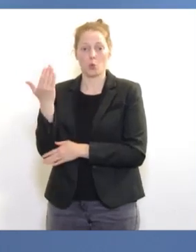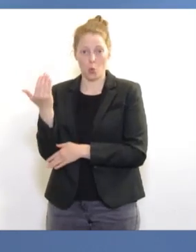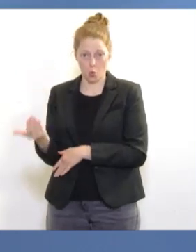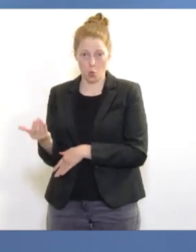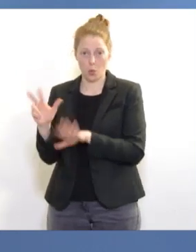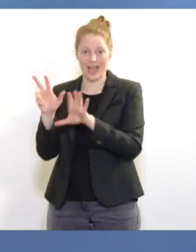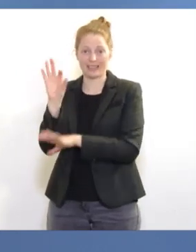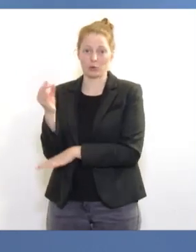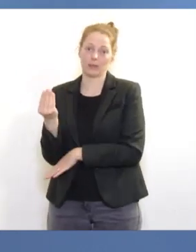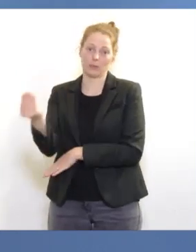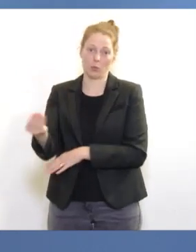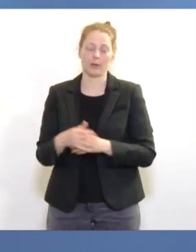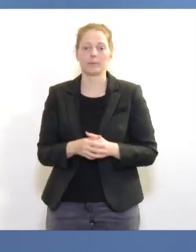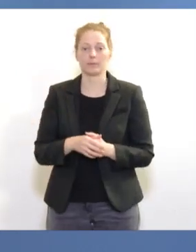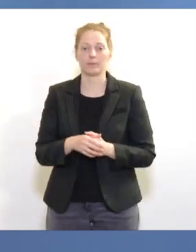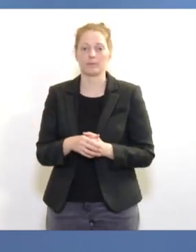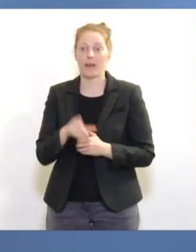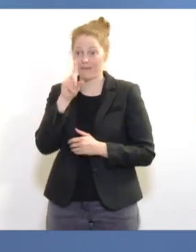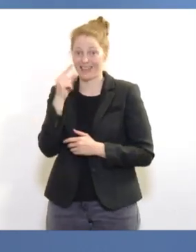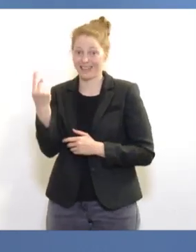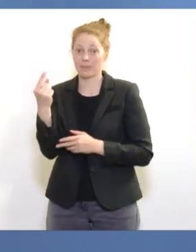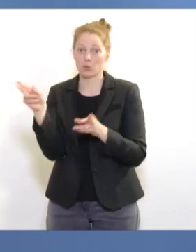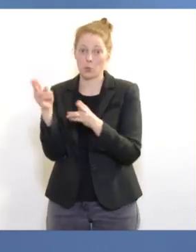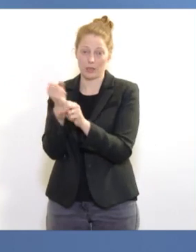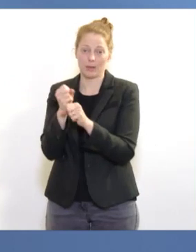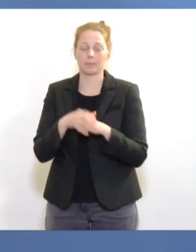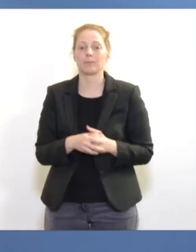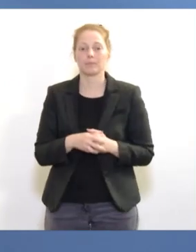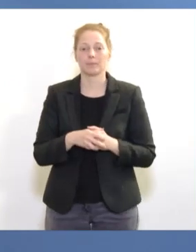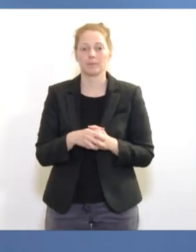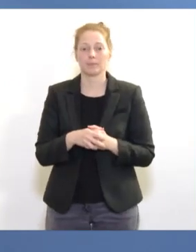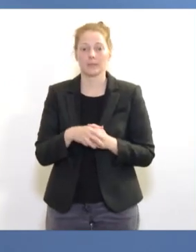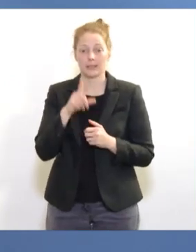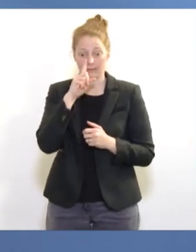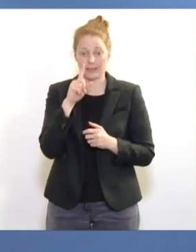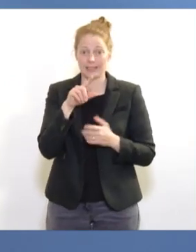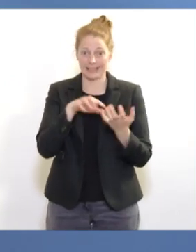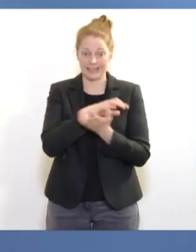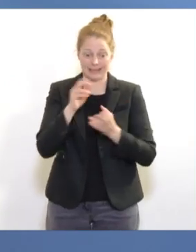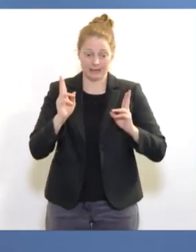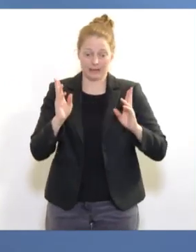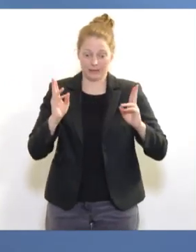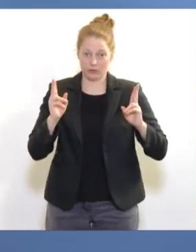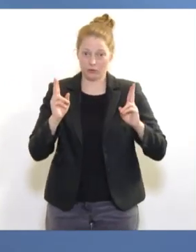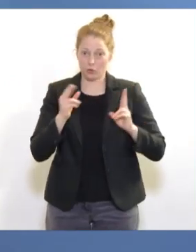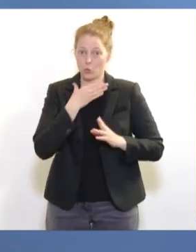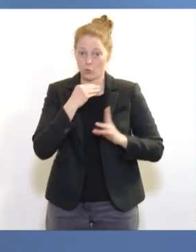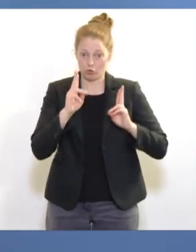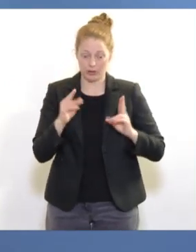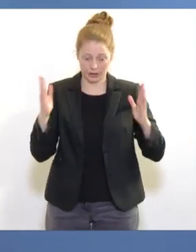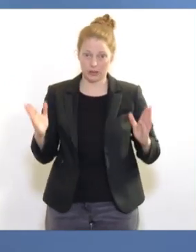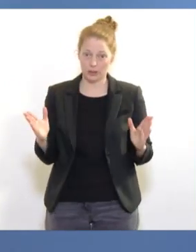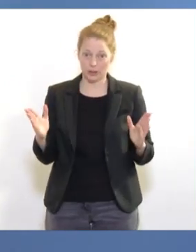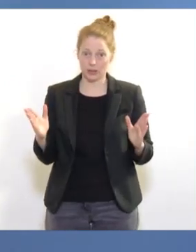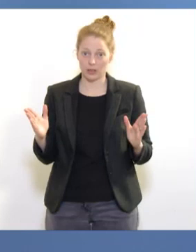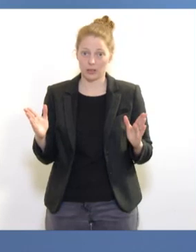Chômage partiell ist. Das ist bekannt, dass die Regierung direkt, wie wir an der Tätigkrise herangetreten sind, eine Entscheidung geholt hat, dass